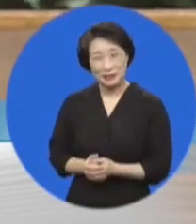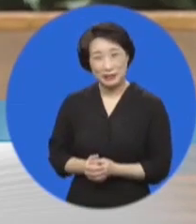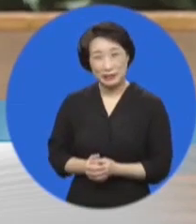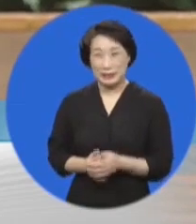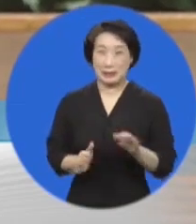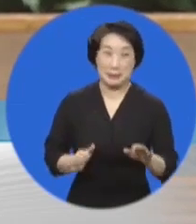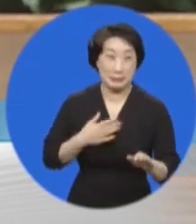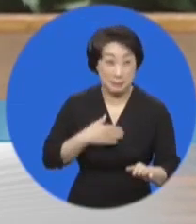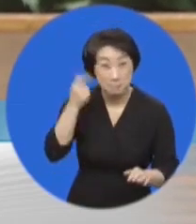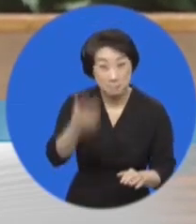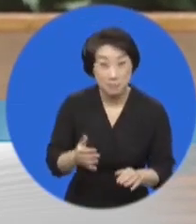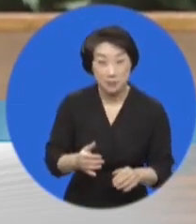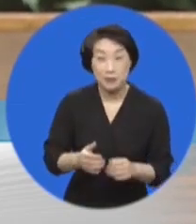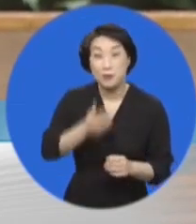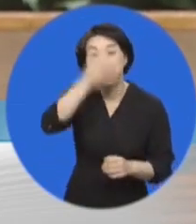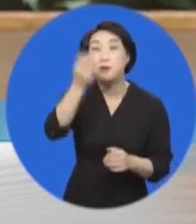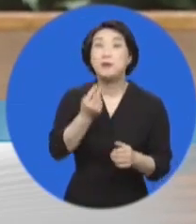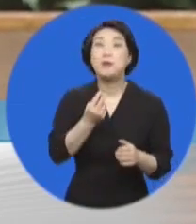요셉이 몇 번째 아들이요?